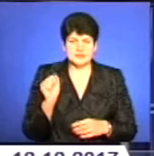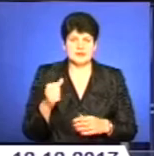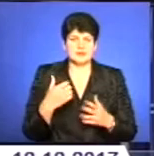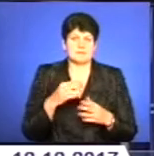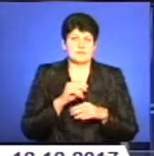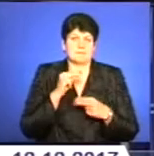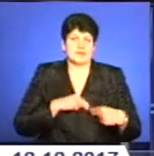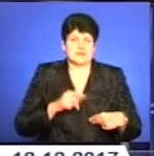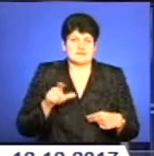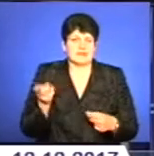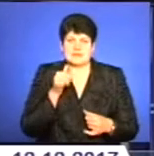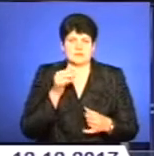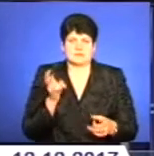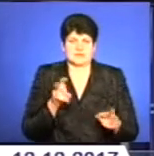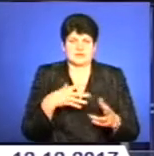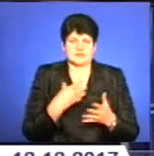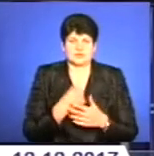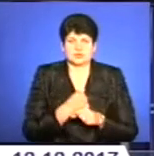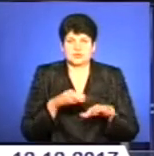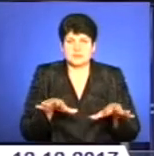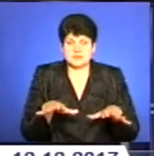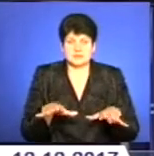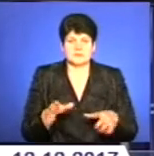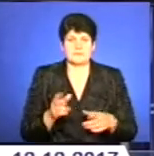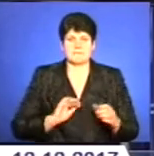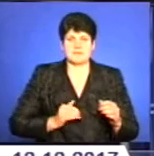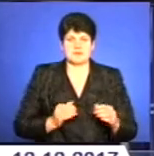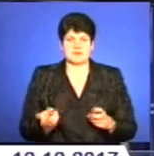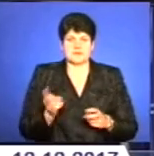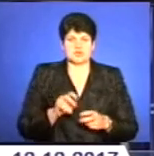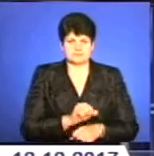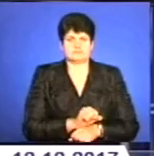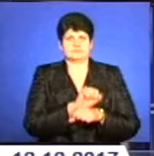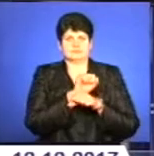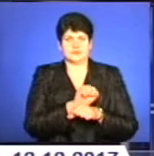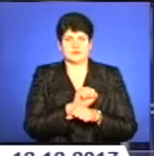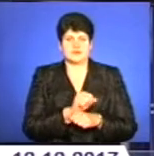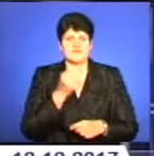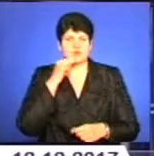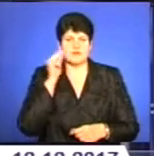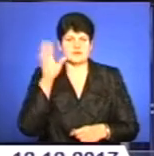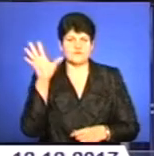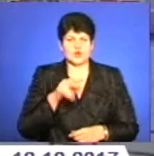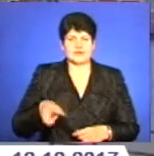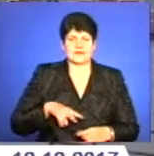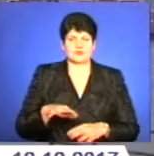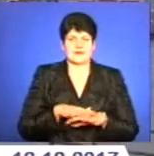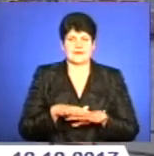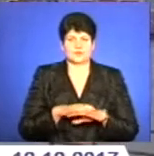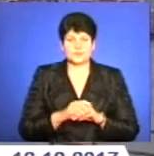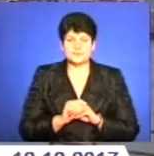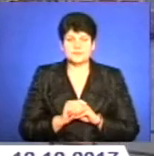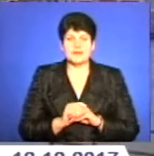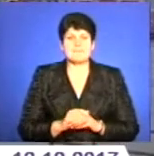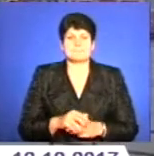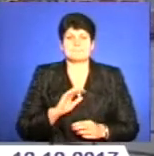потрапити на свої робочі місця. Підприємці вийшли на пікет і звинувачують у всьому директора ринку. Детальніше у сюжеті.